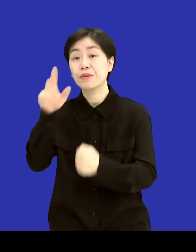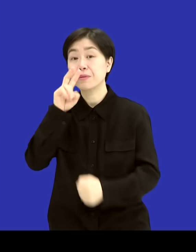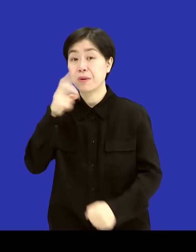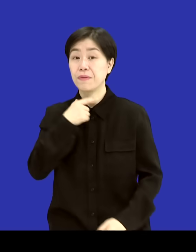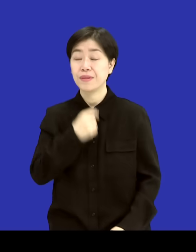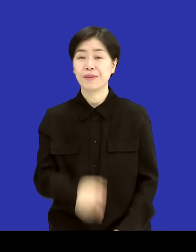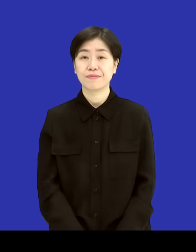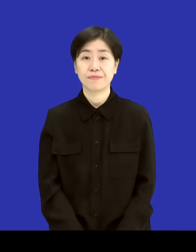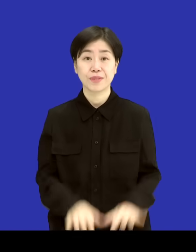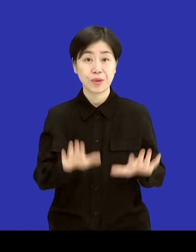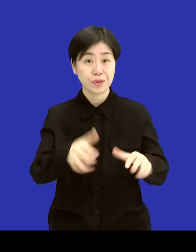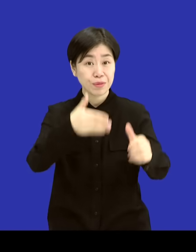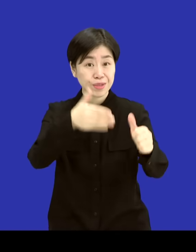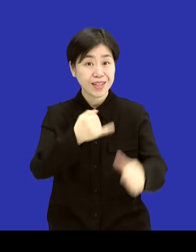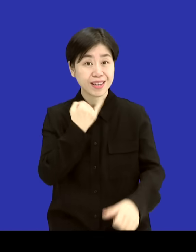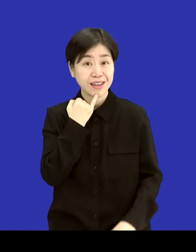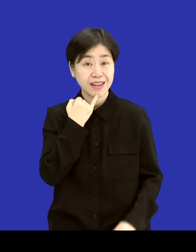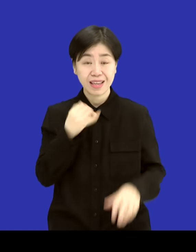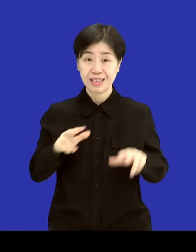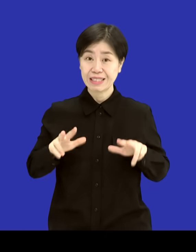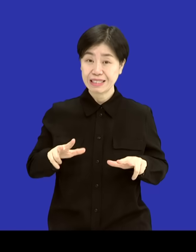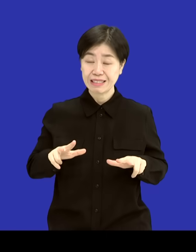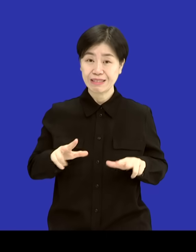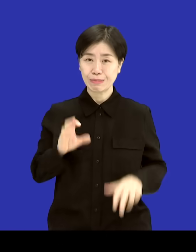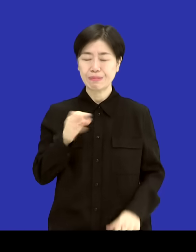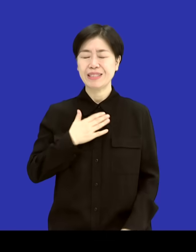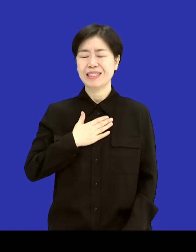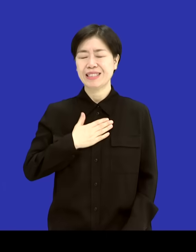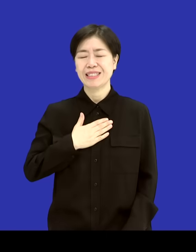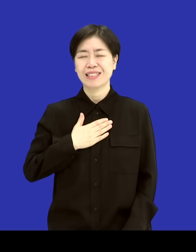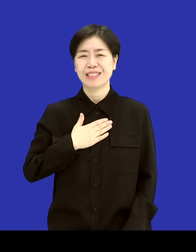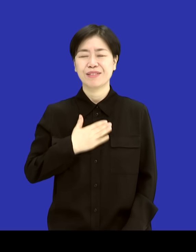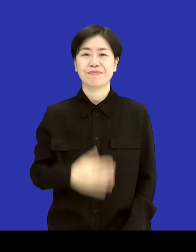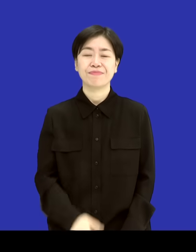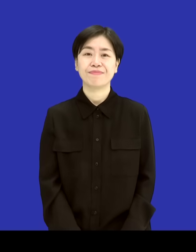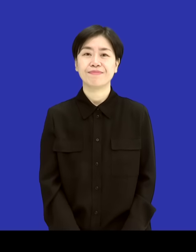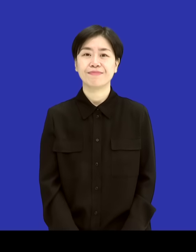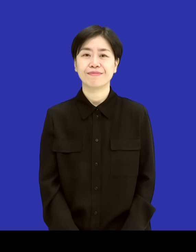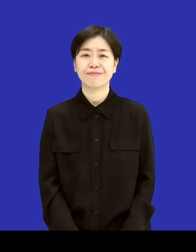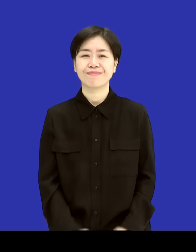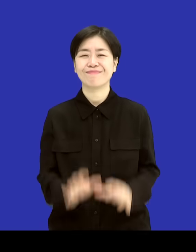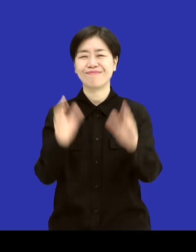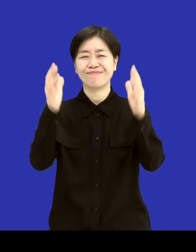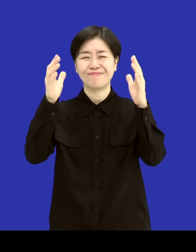있을까요? 지금 네. 지금 여기서 잠깐 네, 한번 들어볼까요?